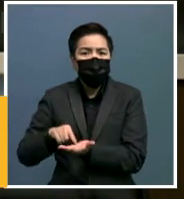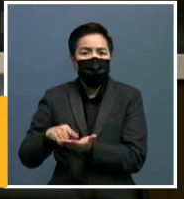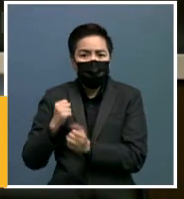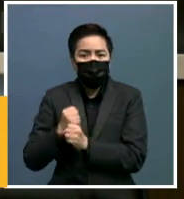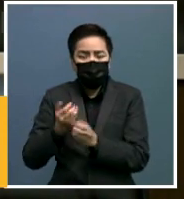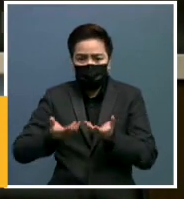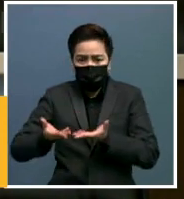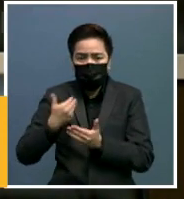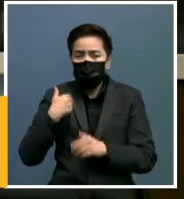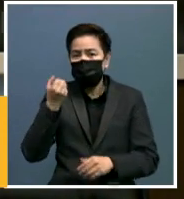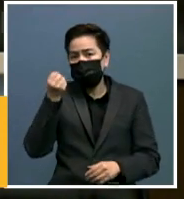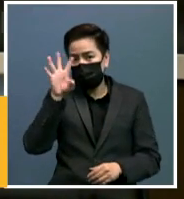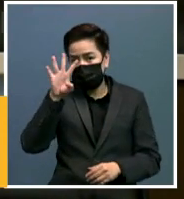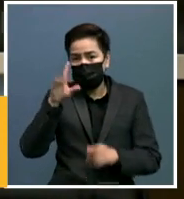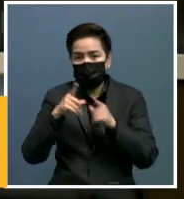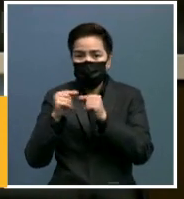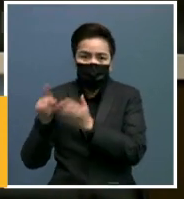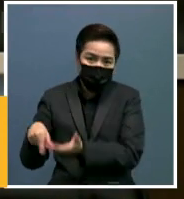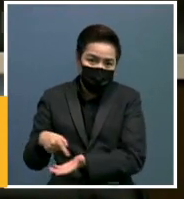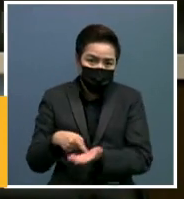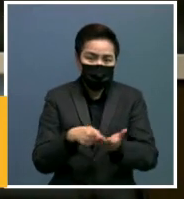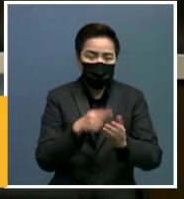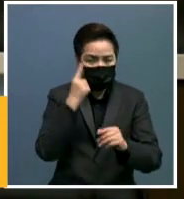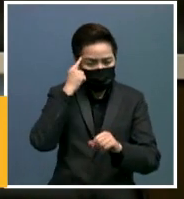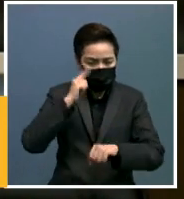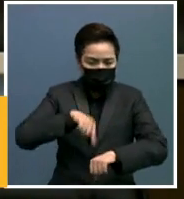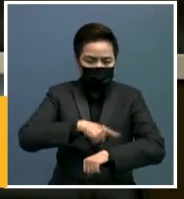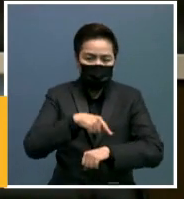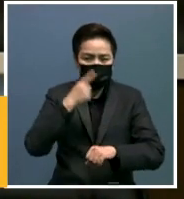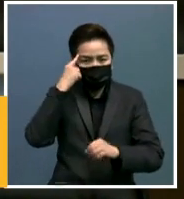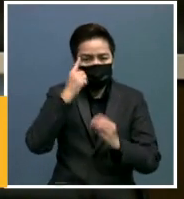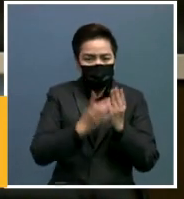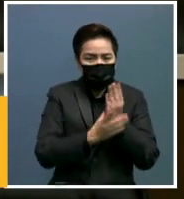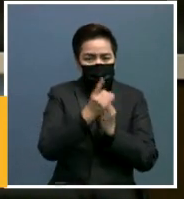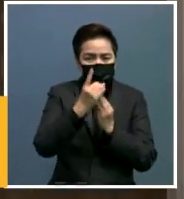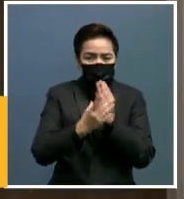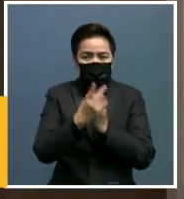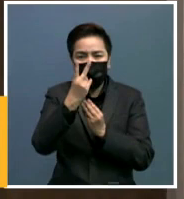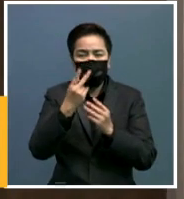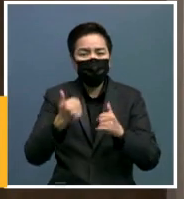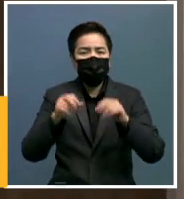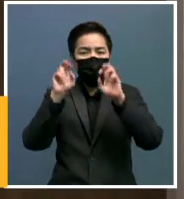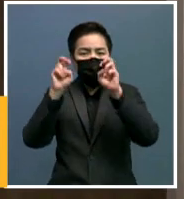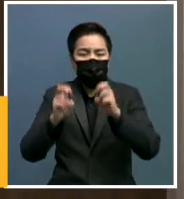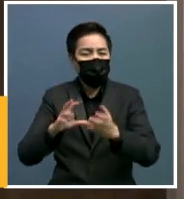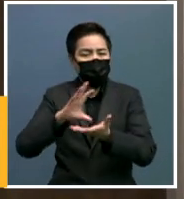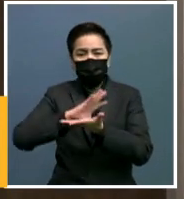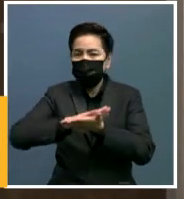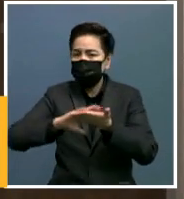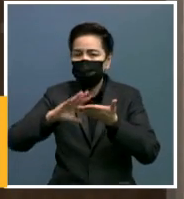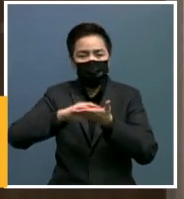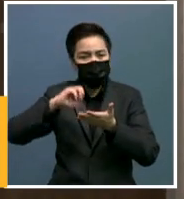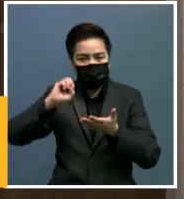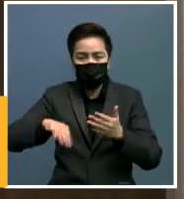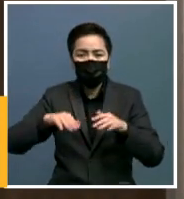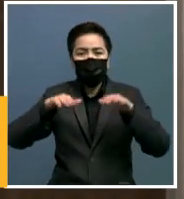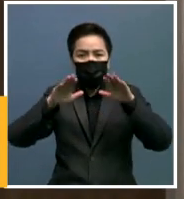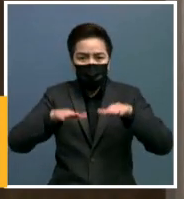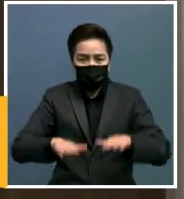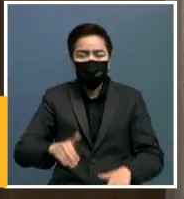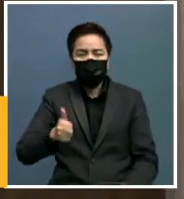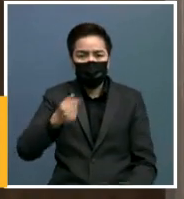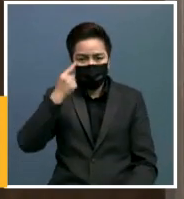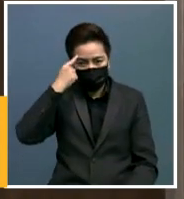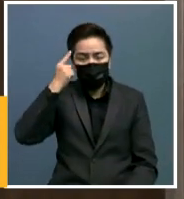เสร็จแล้วมีอยู่ 14เรื่องคาดว่าจะใช้เวลาประมาณ 2สัปดาห์ทำให้ยติเหล่านี้หมดลงหรือปรับลงได้